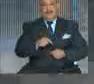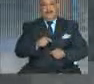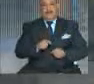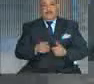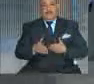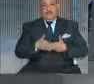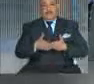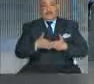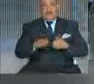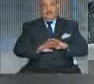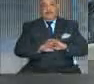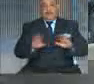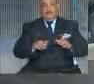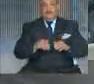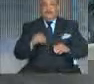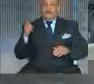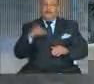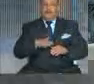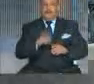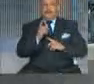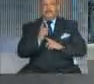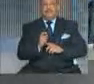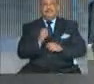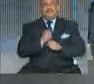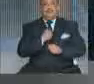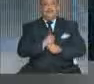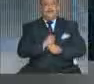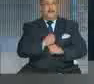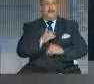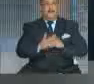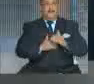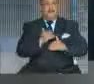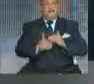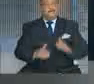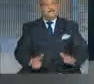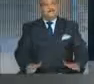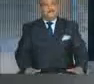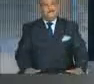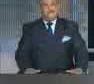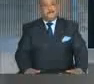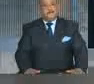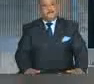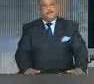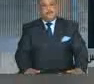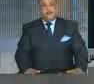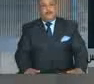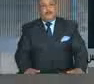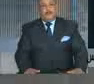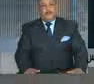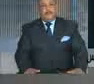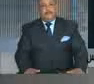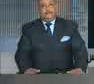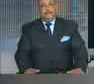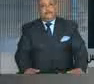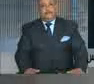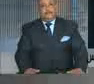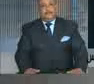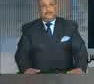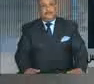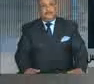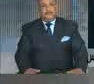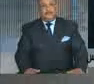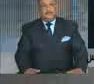المحطه نتاع المعمل وبيدو اللي باش يحل الماء. بناء دار ثقافه المطمطه الجديده معناها انطلق في